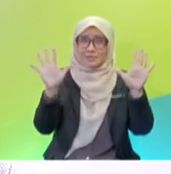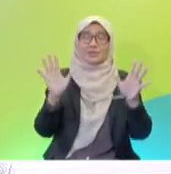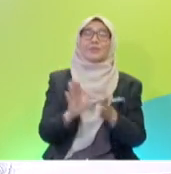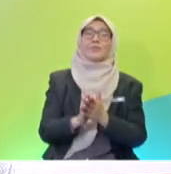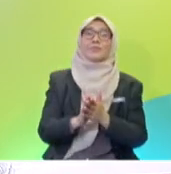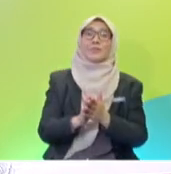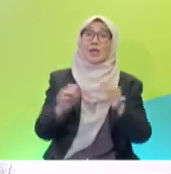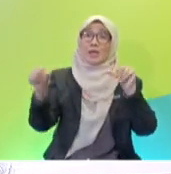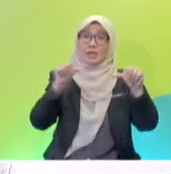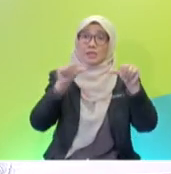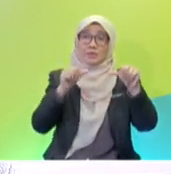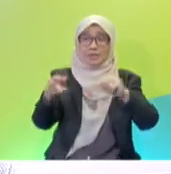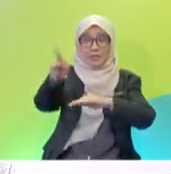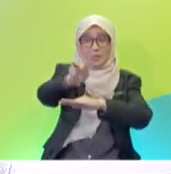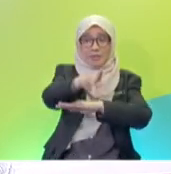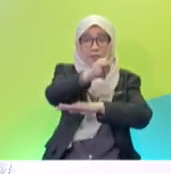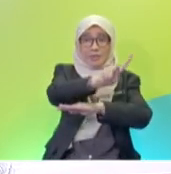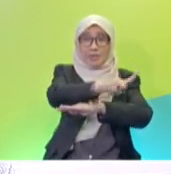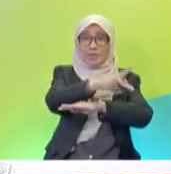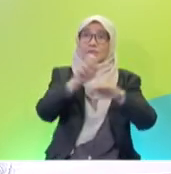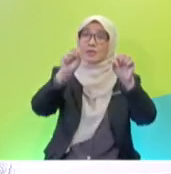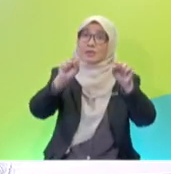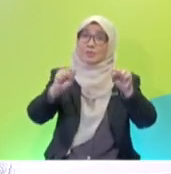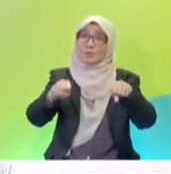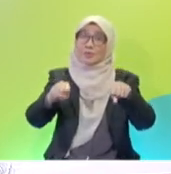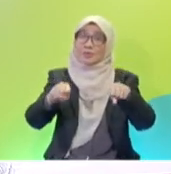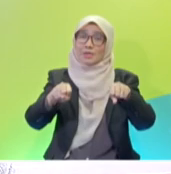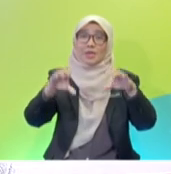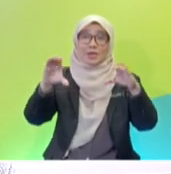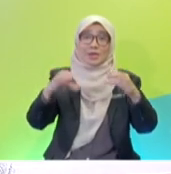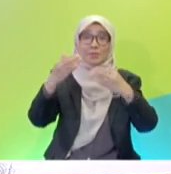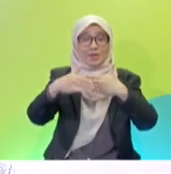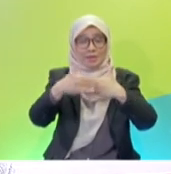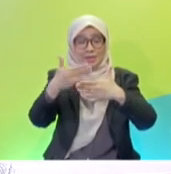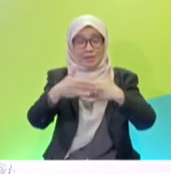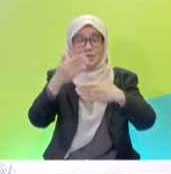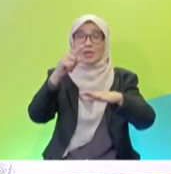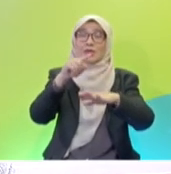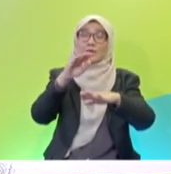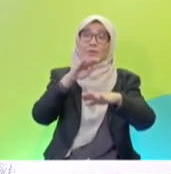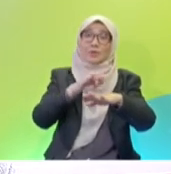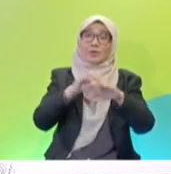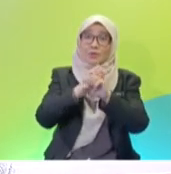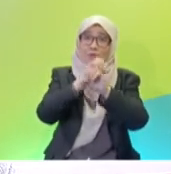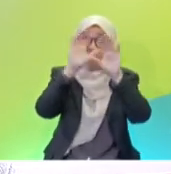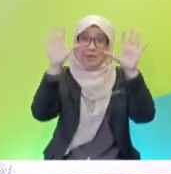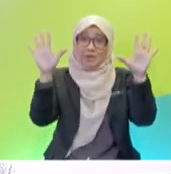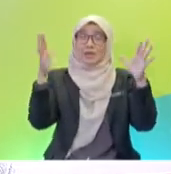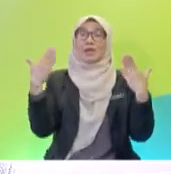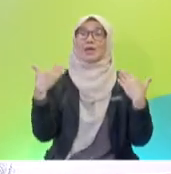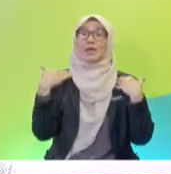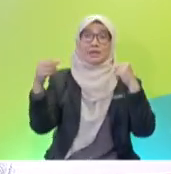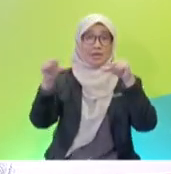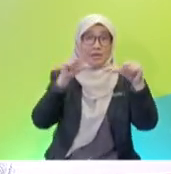aktiviti pantai pula dapat dijalankan dengan mudah pada waktu siang hari. Tetapi ada juga aktiviti